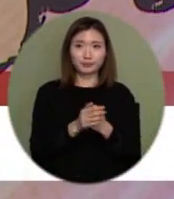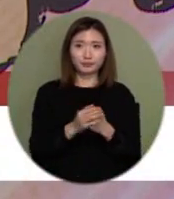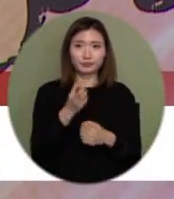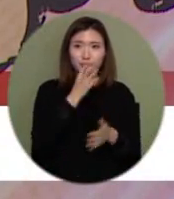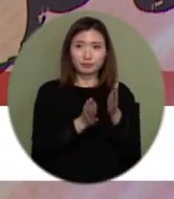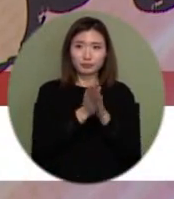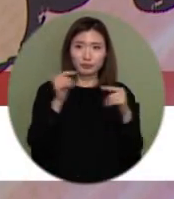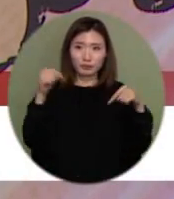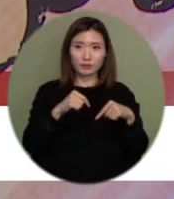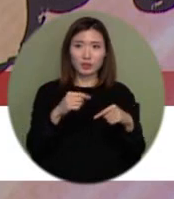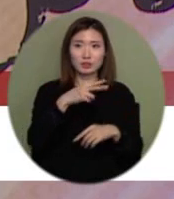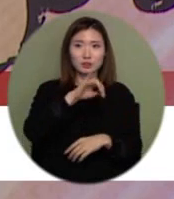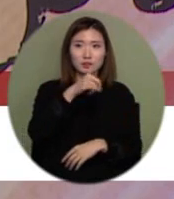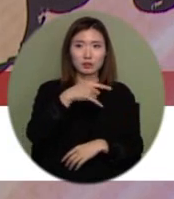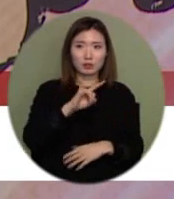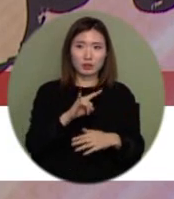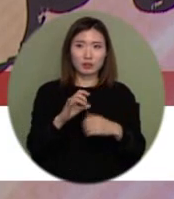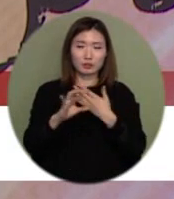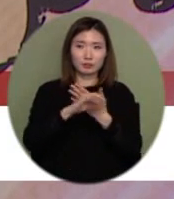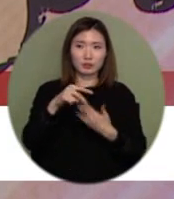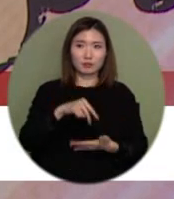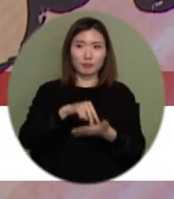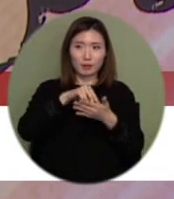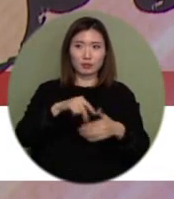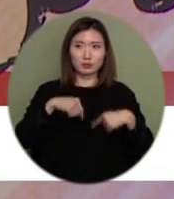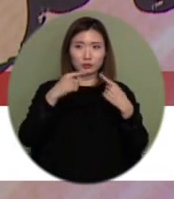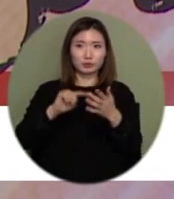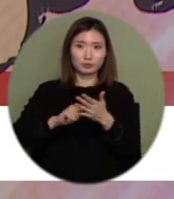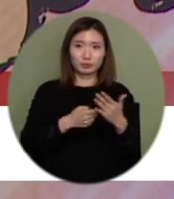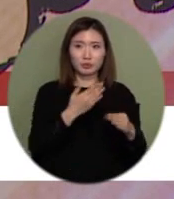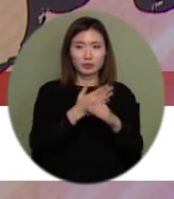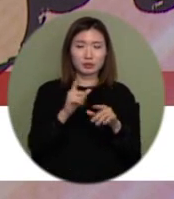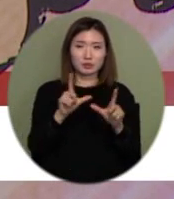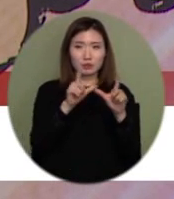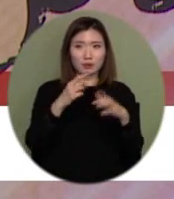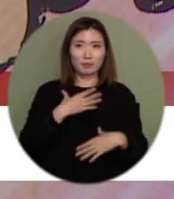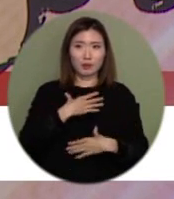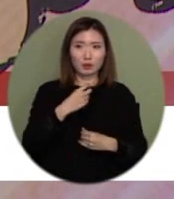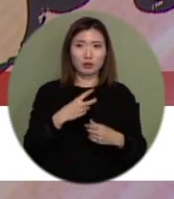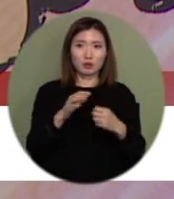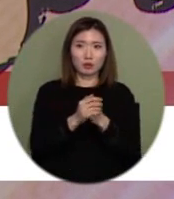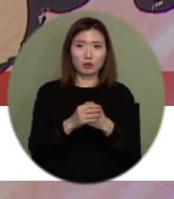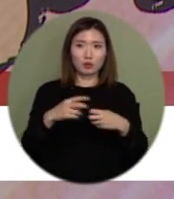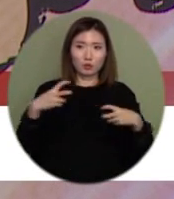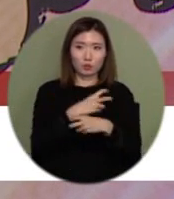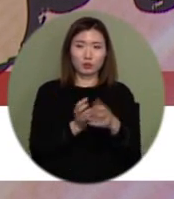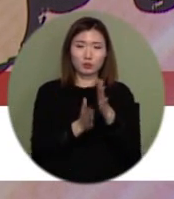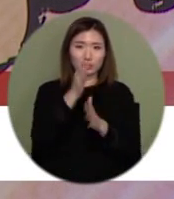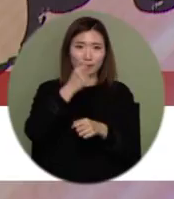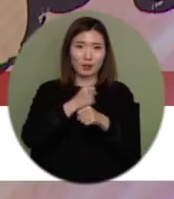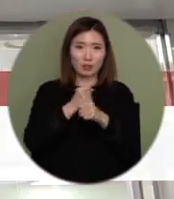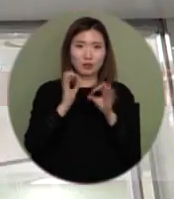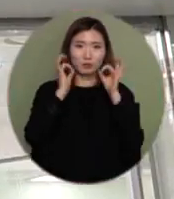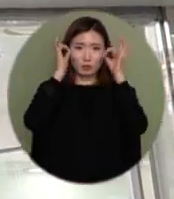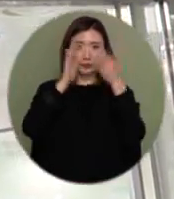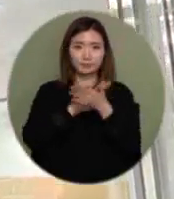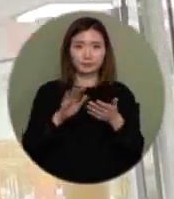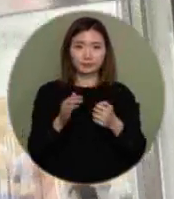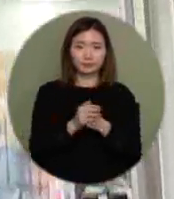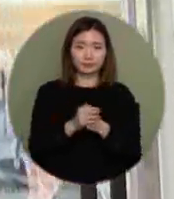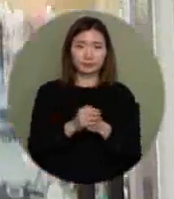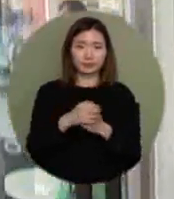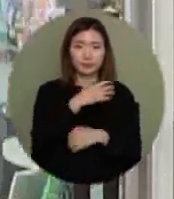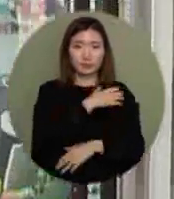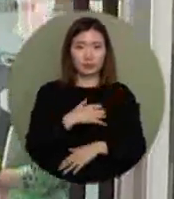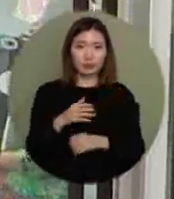신내역 임시 승강장 설치를 추진하고 있습니다. 생활이 편리한 교통도시 만들기에도 최선을 다하겠습니다. 한편